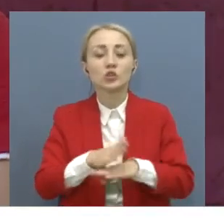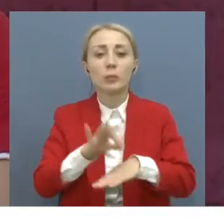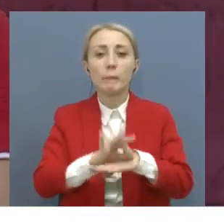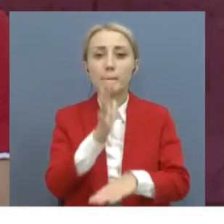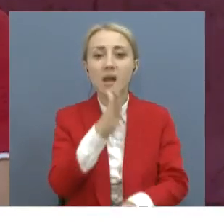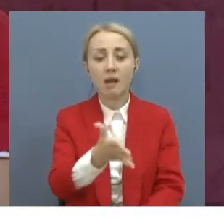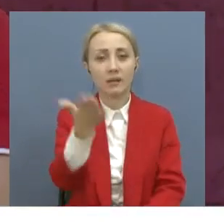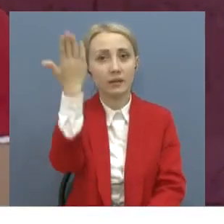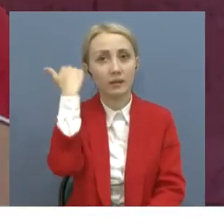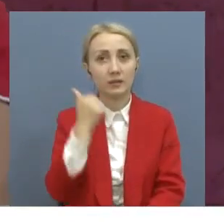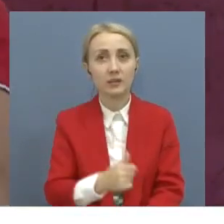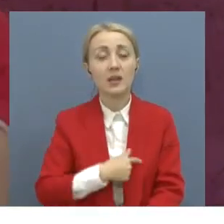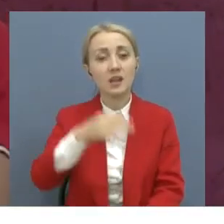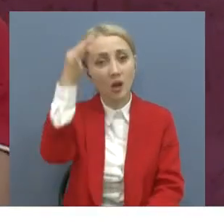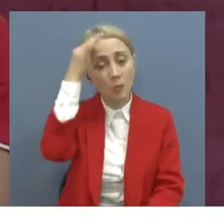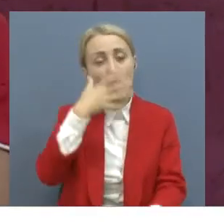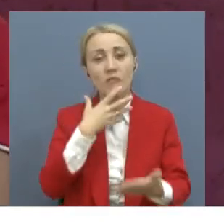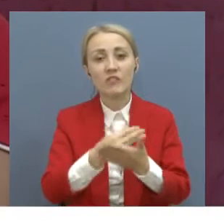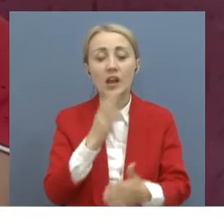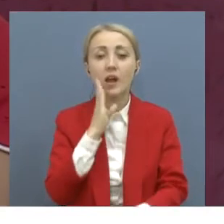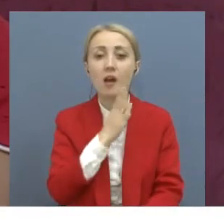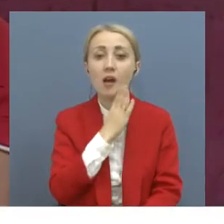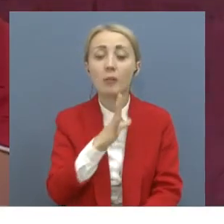болды? 9.